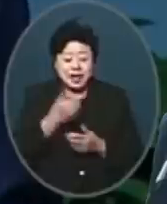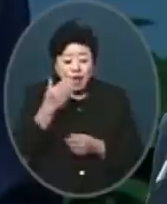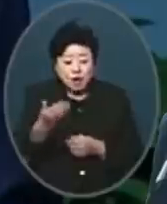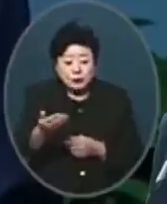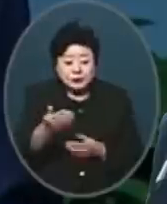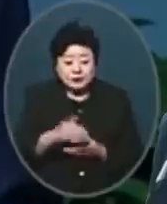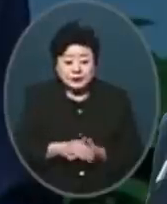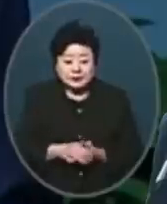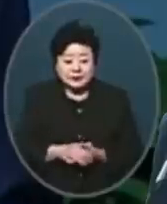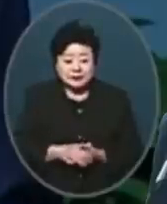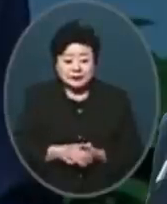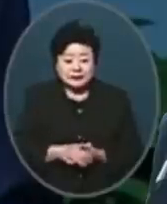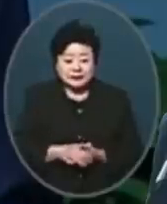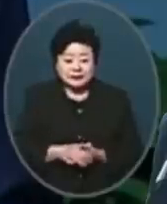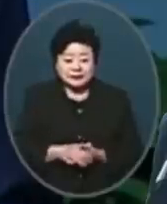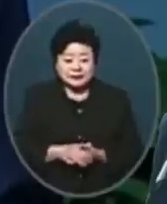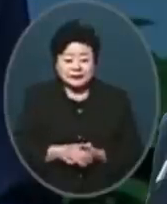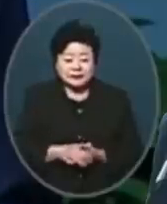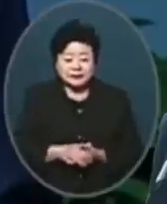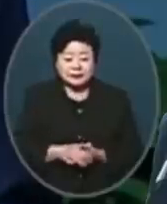여러분이